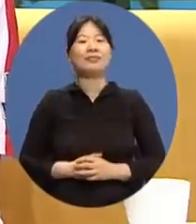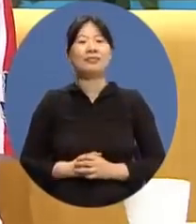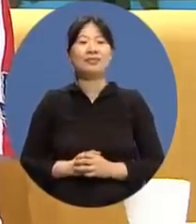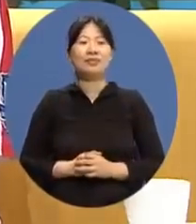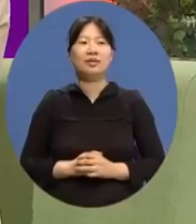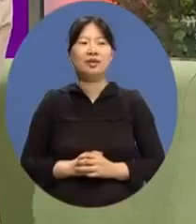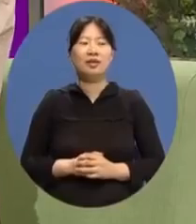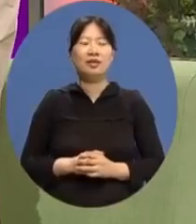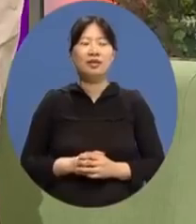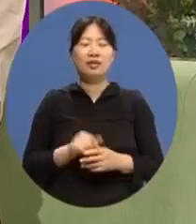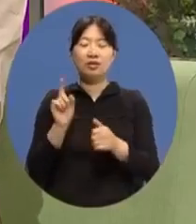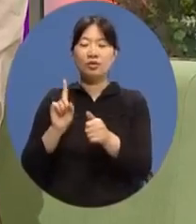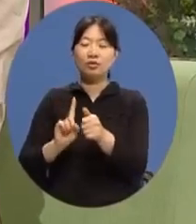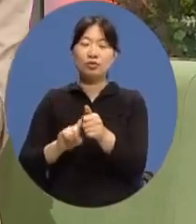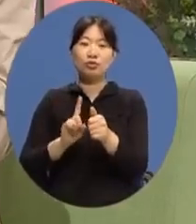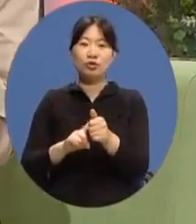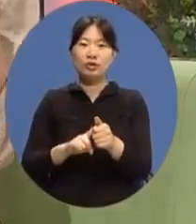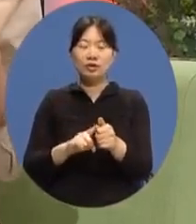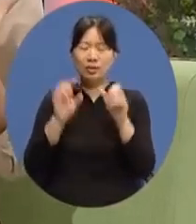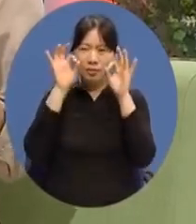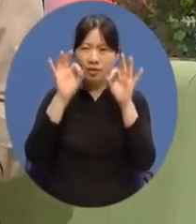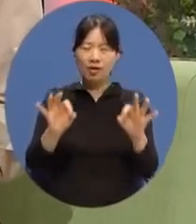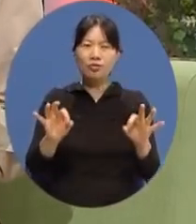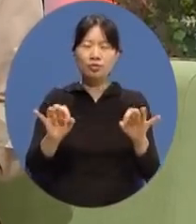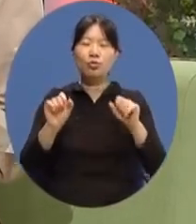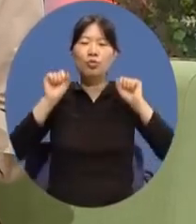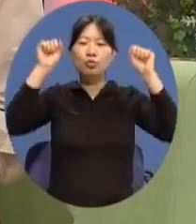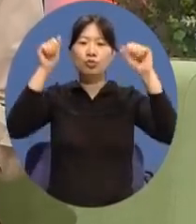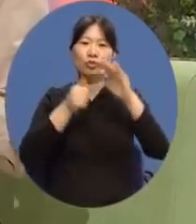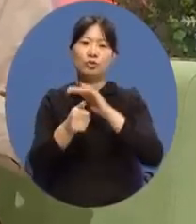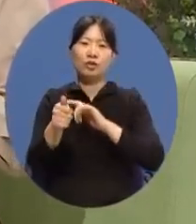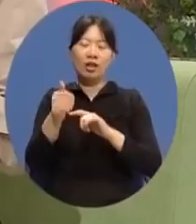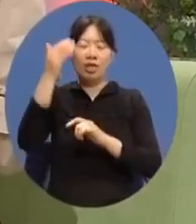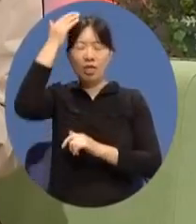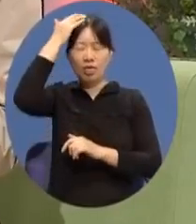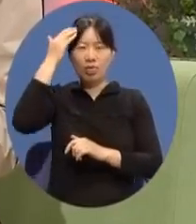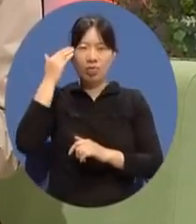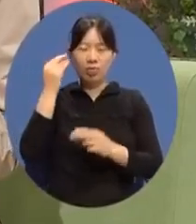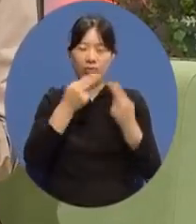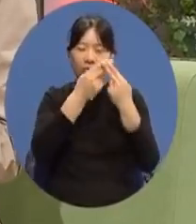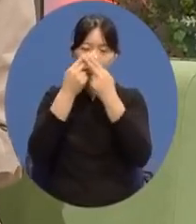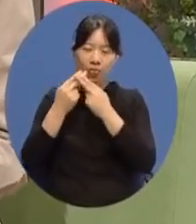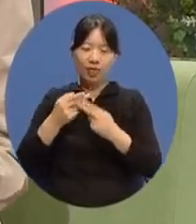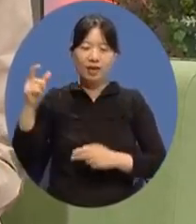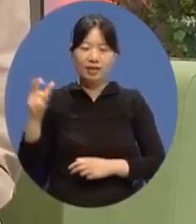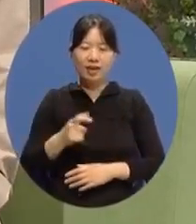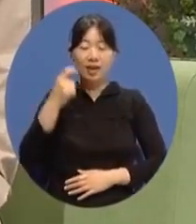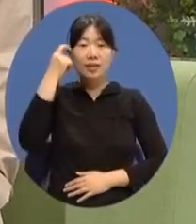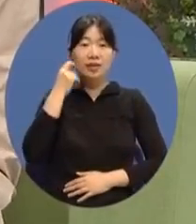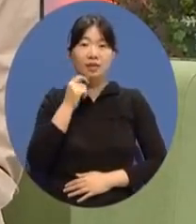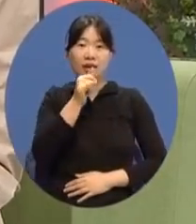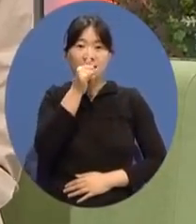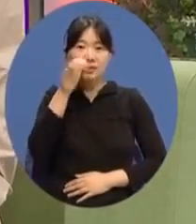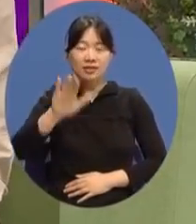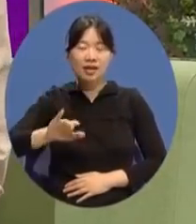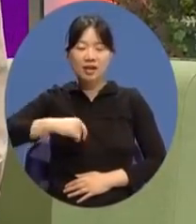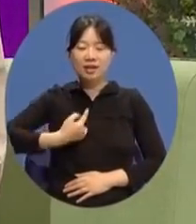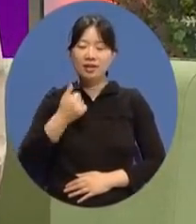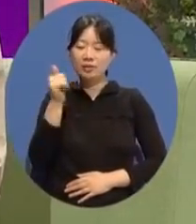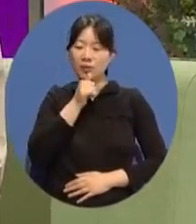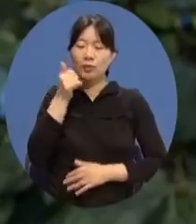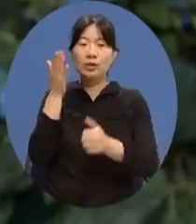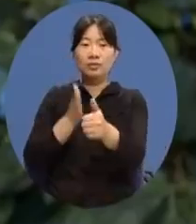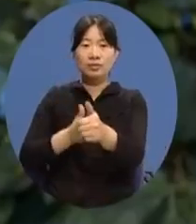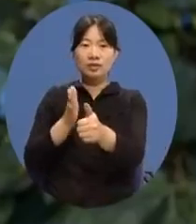아니 상준 군은 딱 봐도 운동선수예요. 검게 그을린 피부에 아주 그냥 이렇게 단단한 그런 게 느껴지는데 자기소개 좀